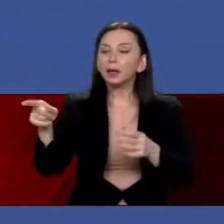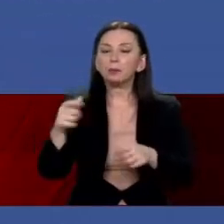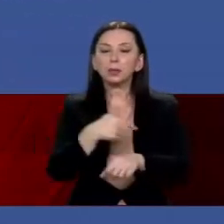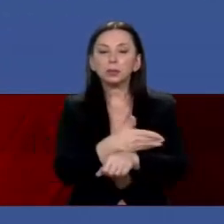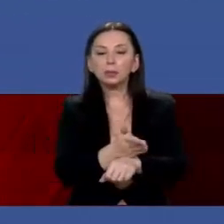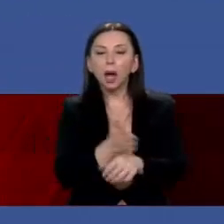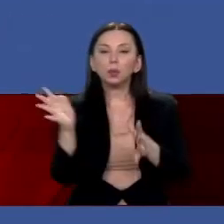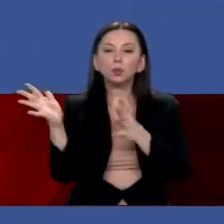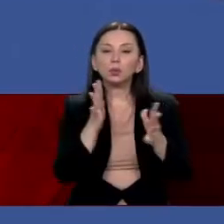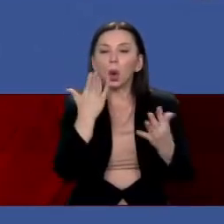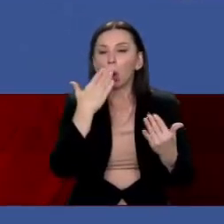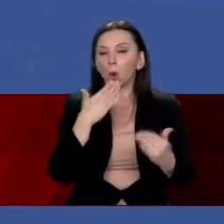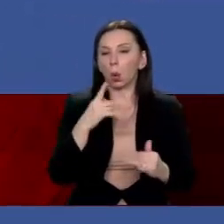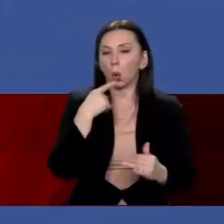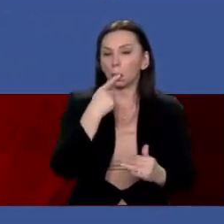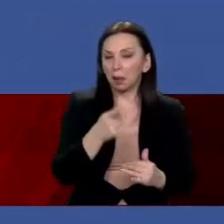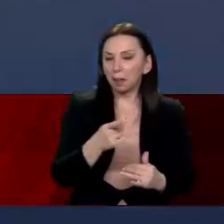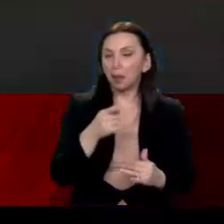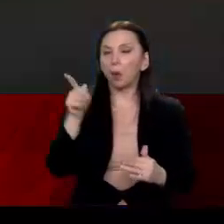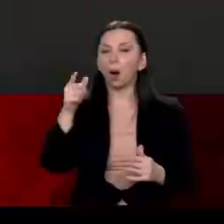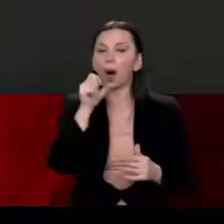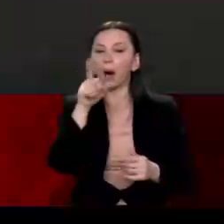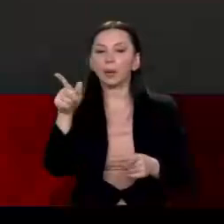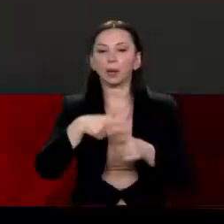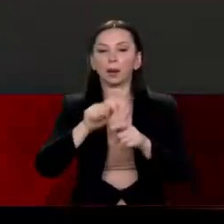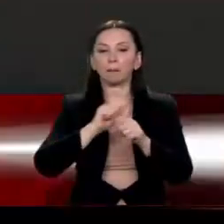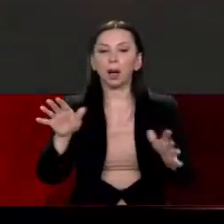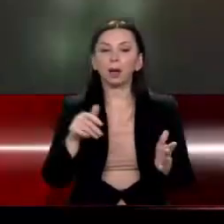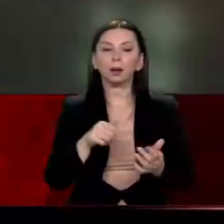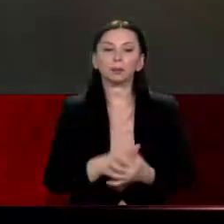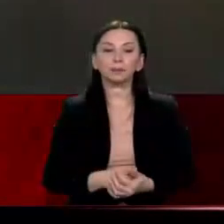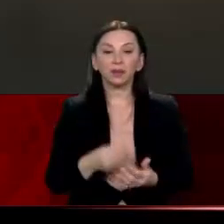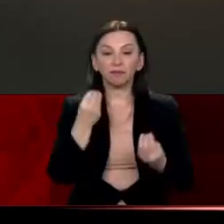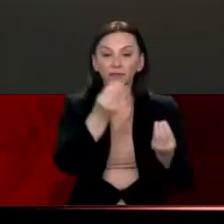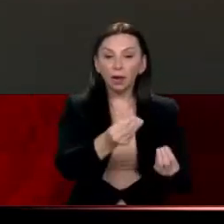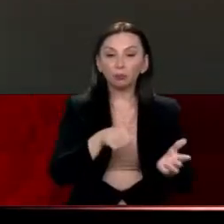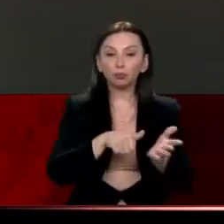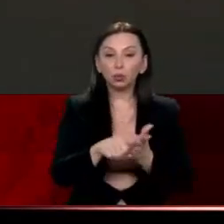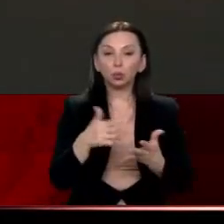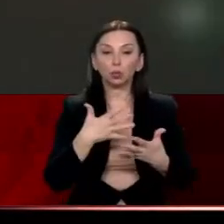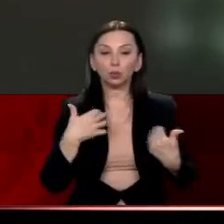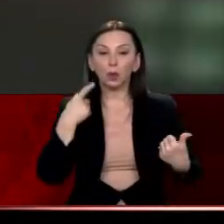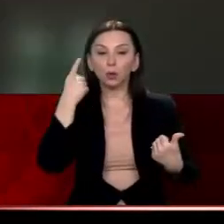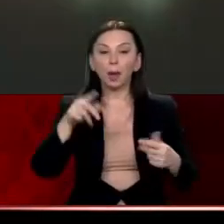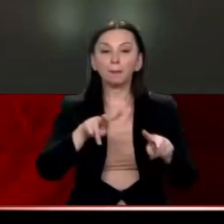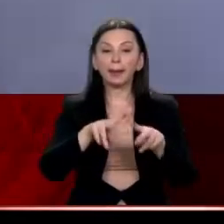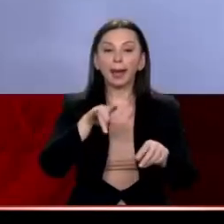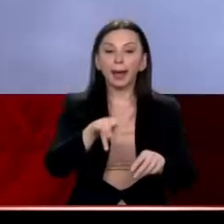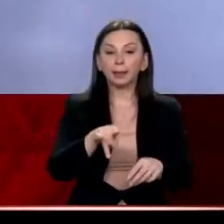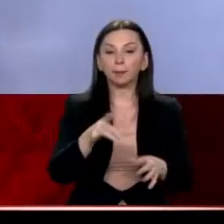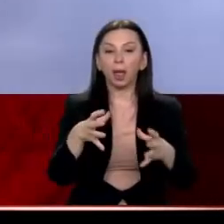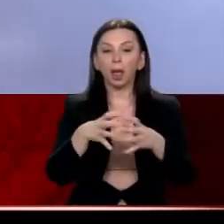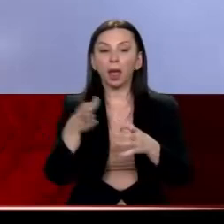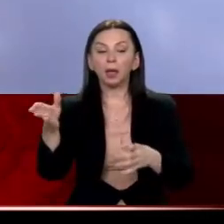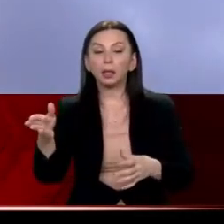için çaba sarf ettik diyerek haberi böyle duyurdu. Verdiğimiz bütün güvenceye rağmen Melike Hanım'ın ekibi